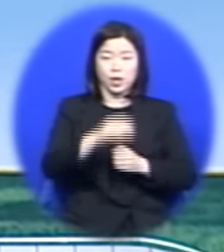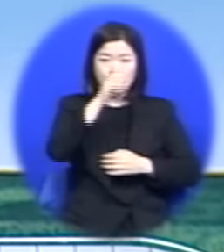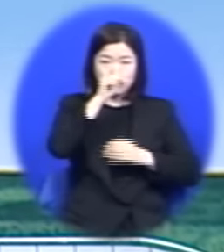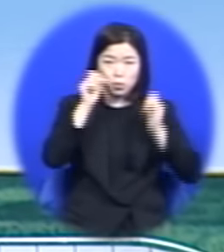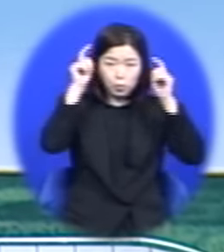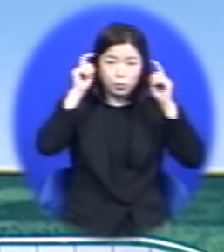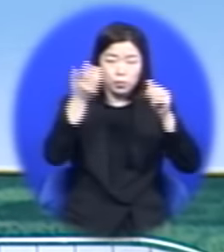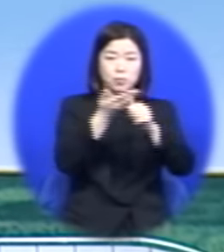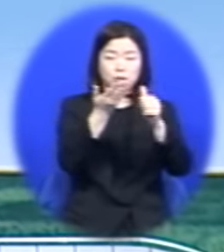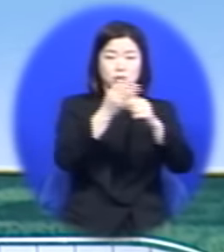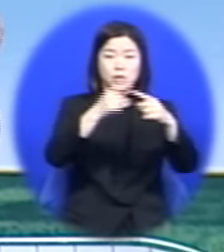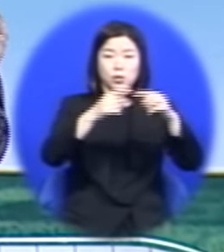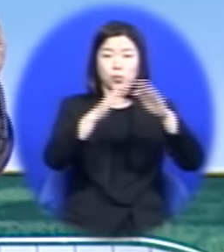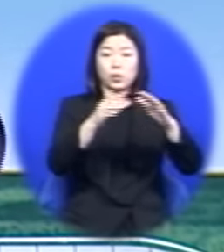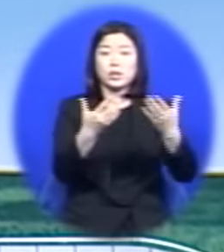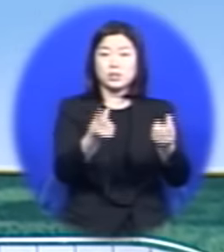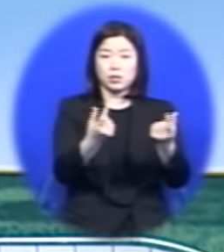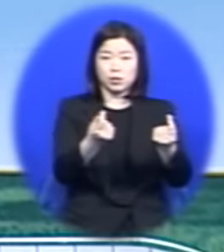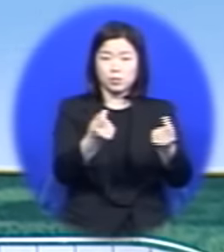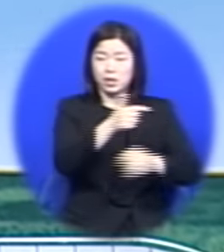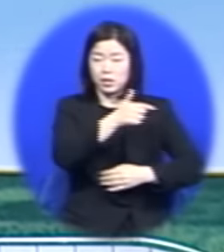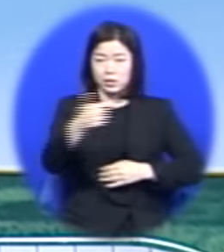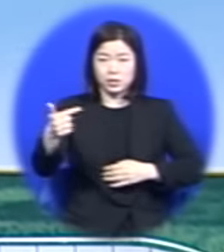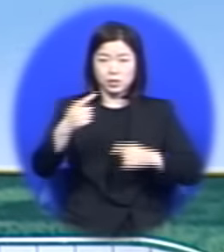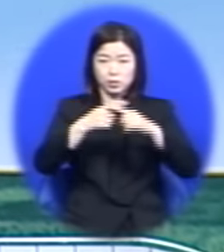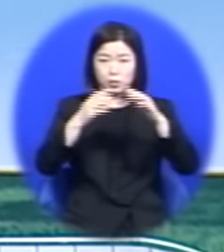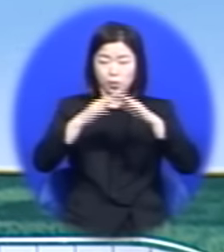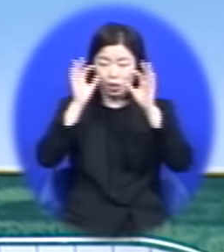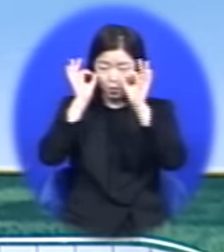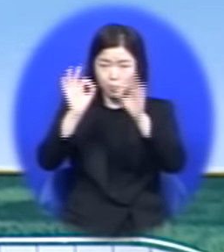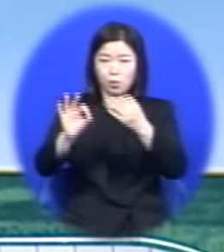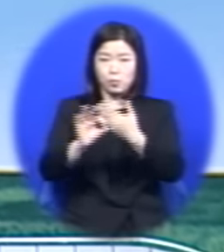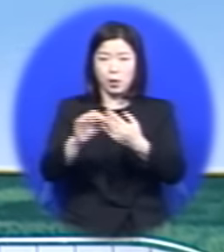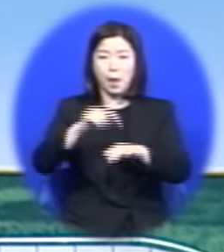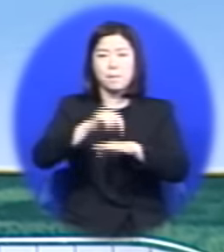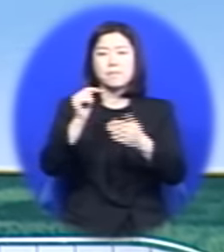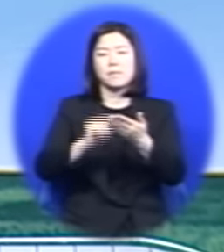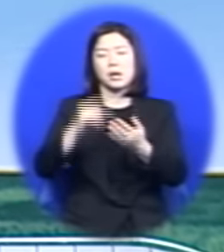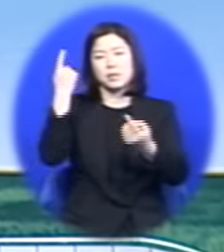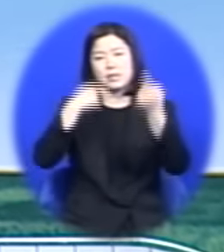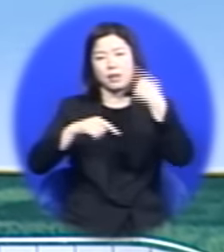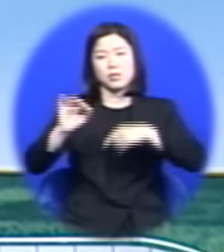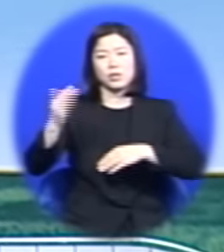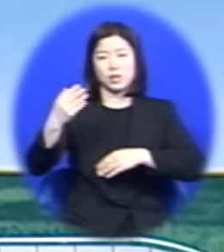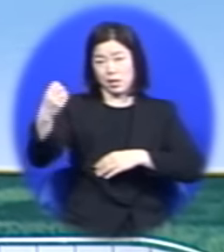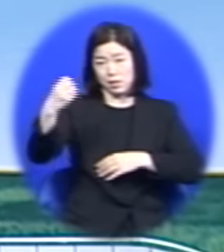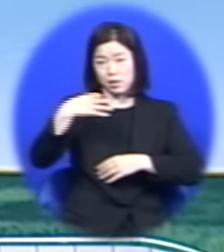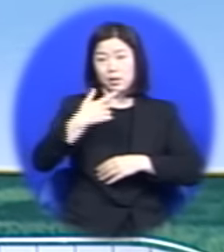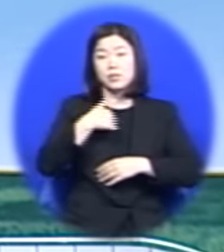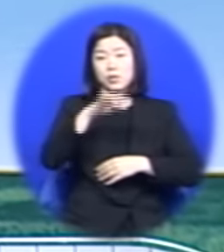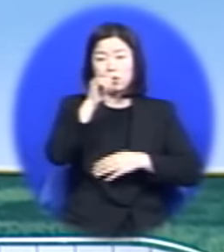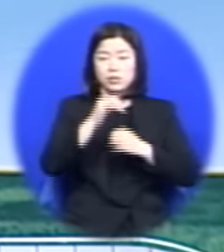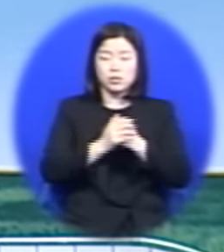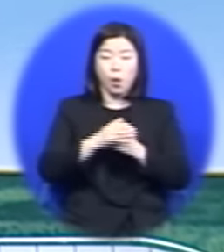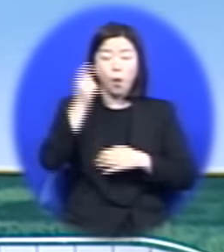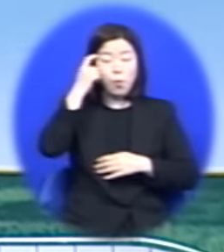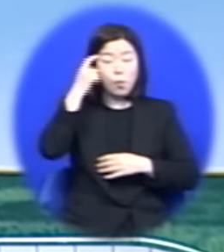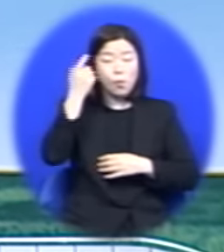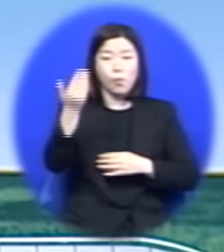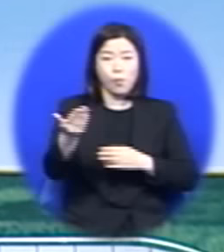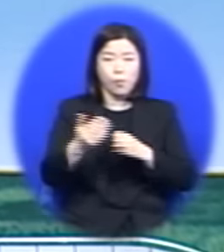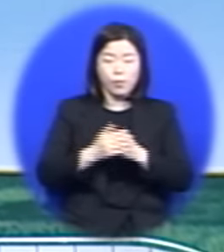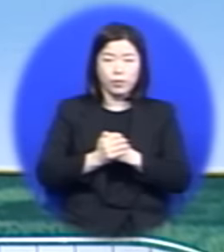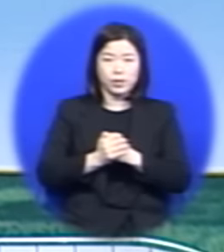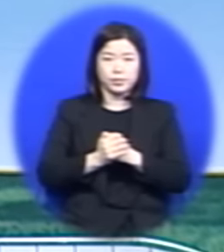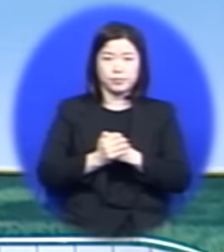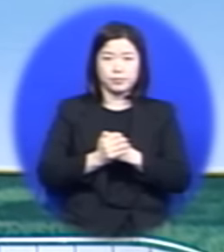선한목자의 교회같이 이렇게 큰 교회를 보면 마음에 상처가 된다는 겁니다. 그래서 왜 그러시냐고